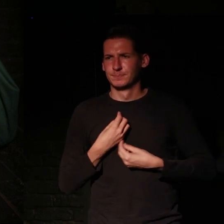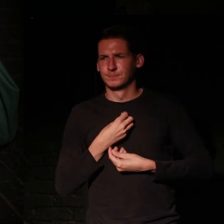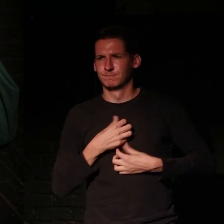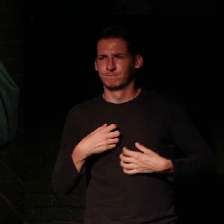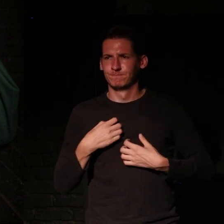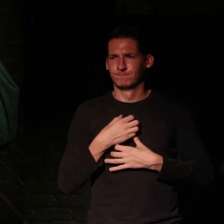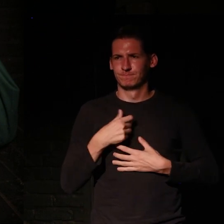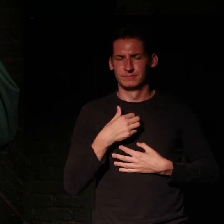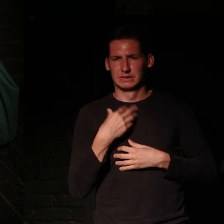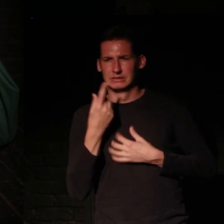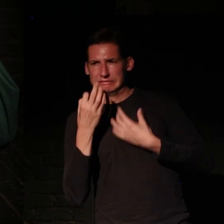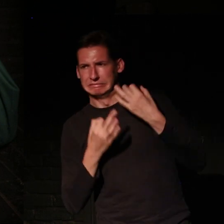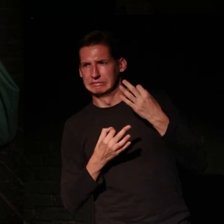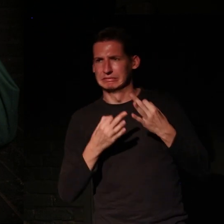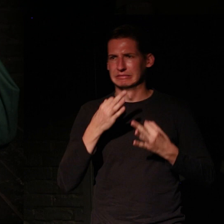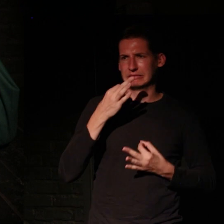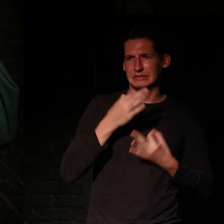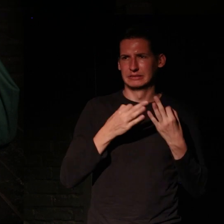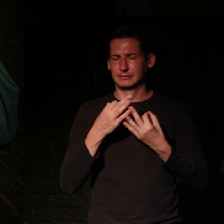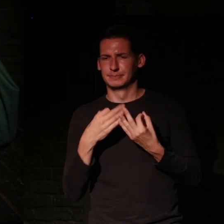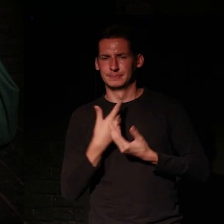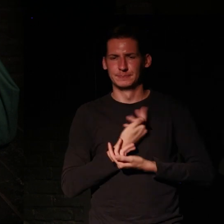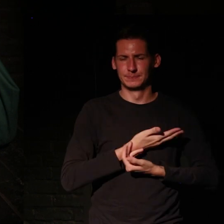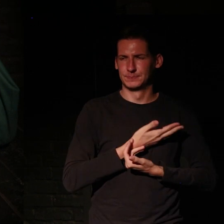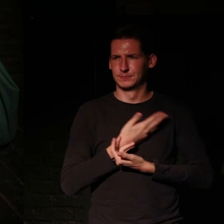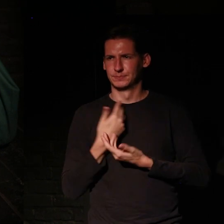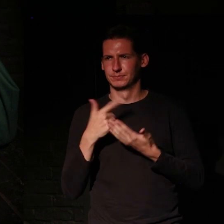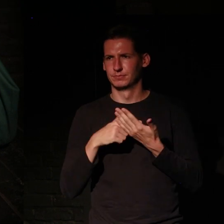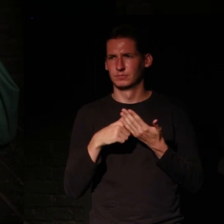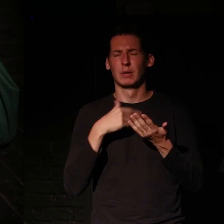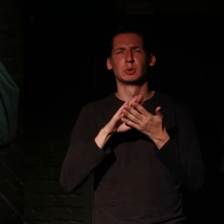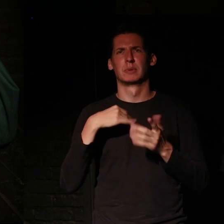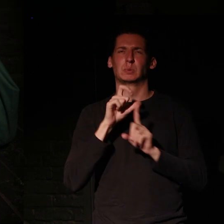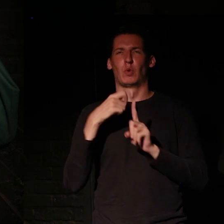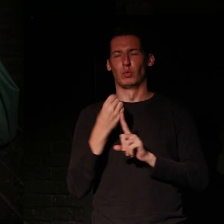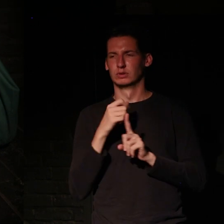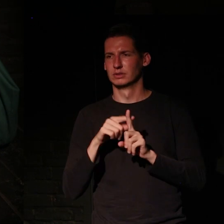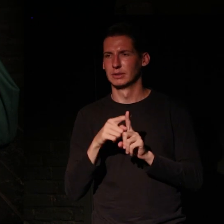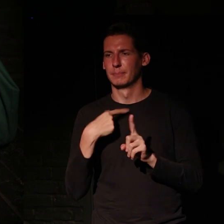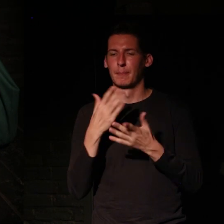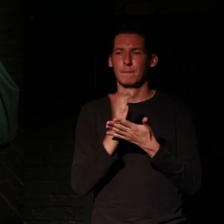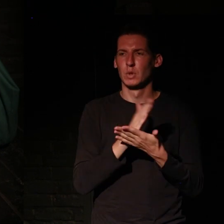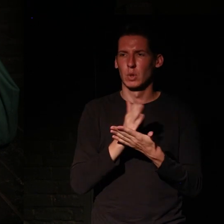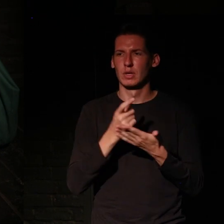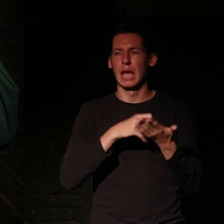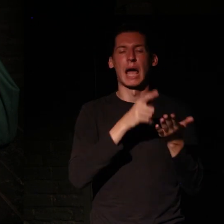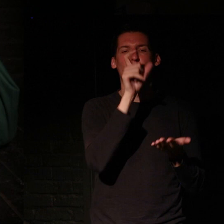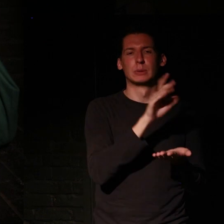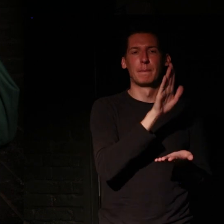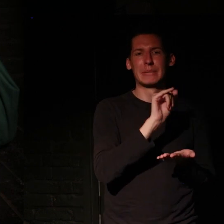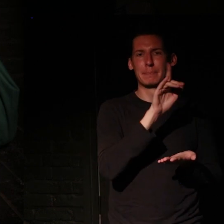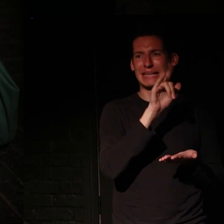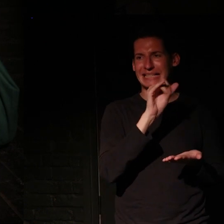pewien taki dysonans poznawczy między, przepraszam za to słowo, pomiędzy biblistami